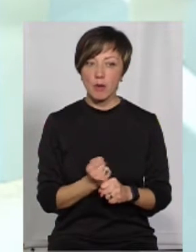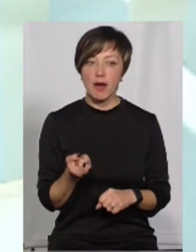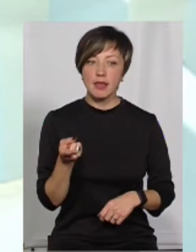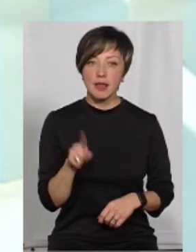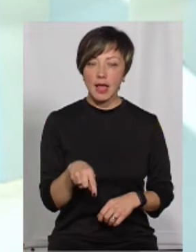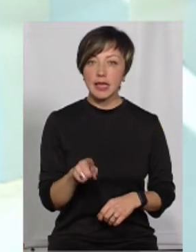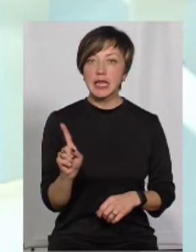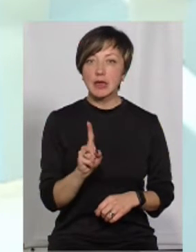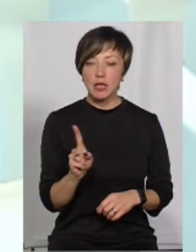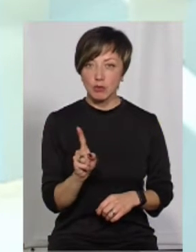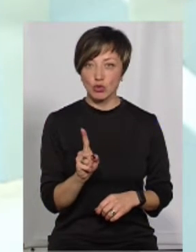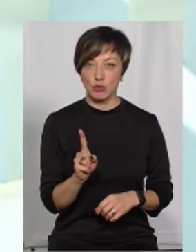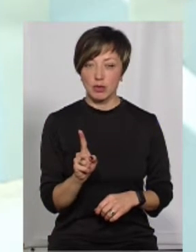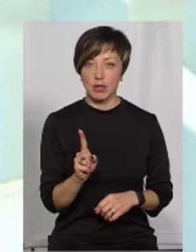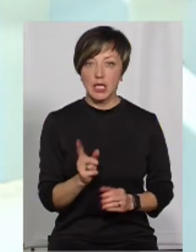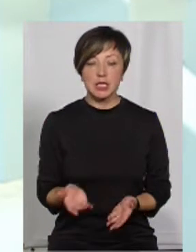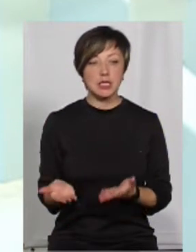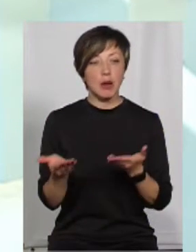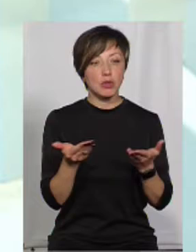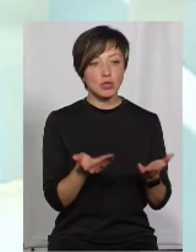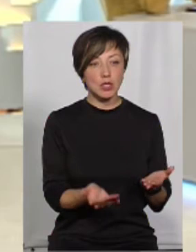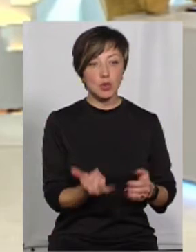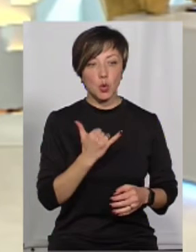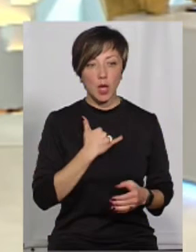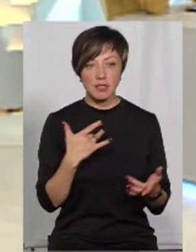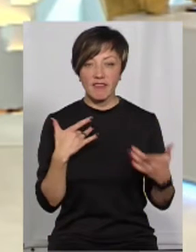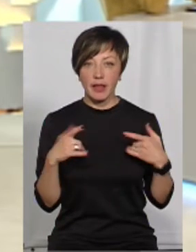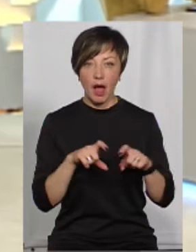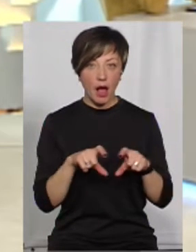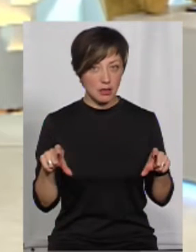над тим, щоб запросити до нас в театр